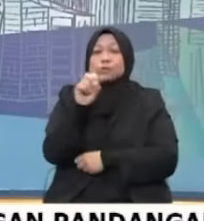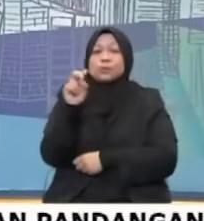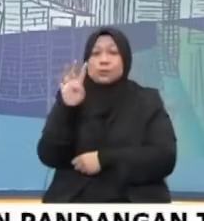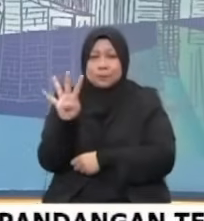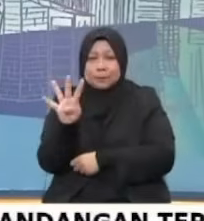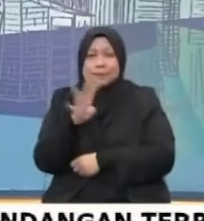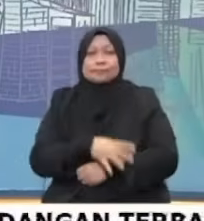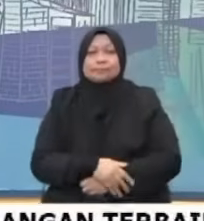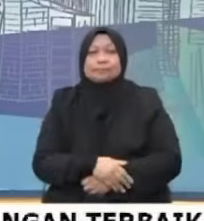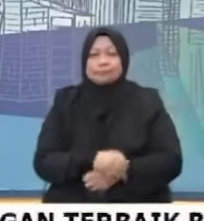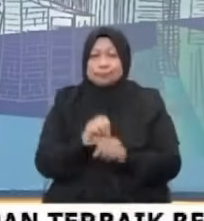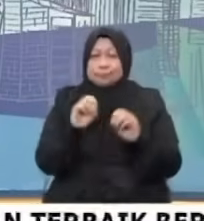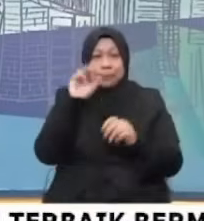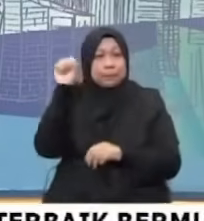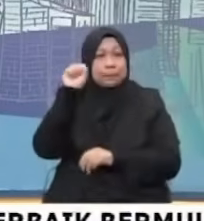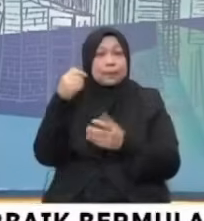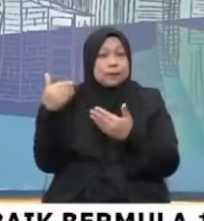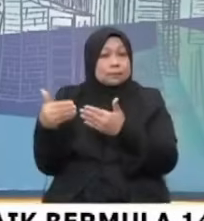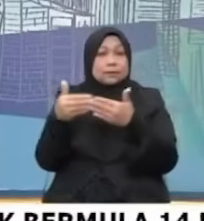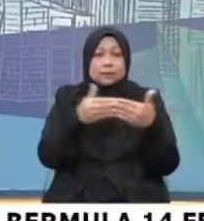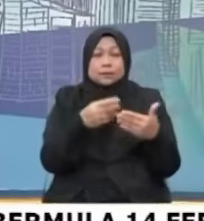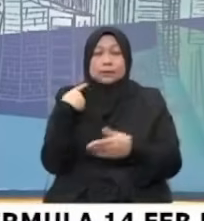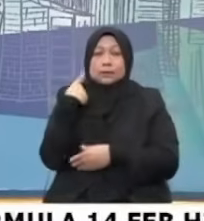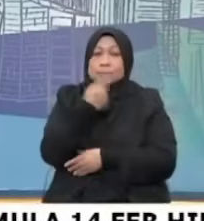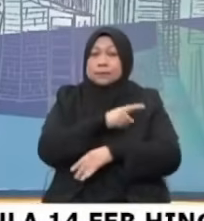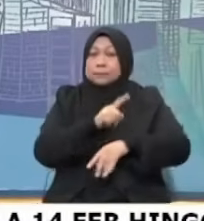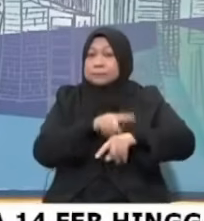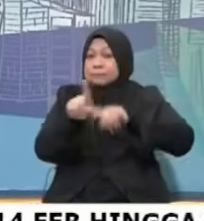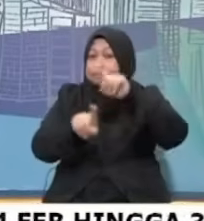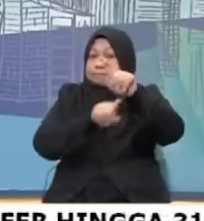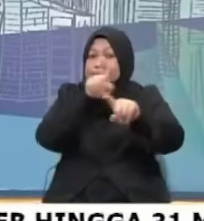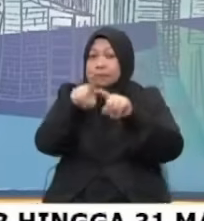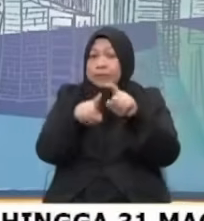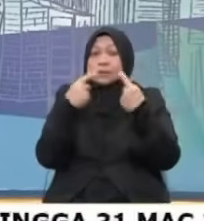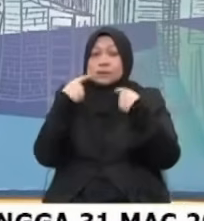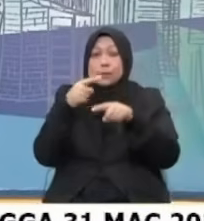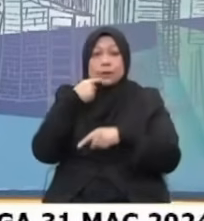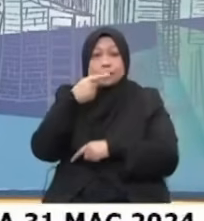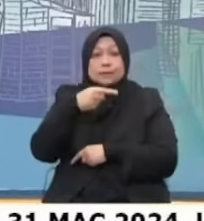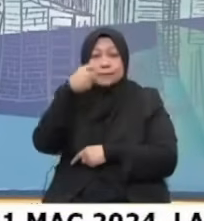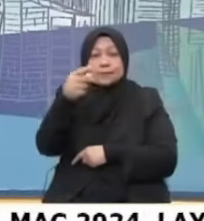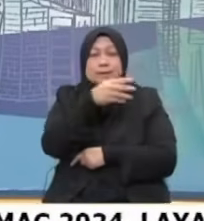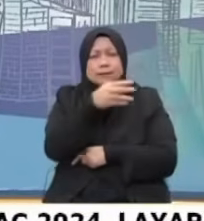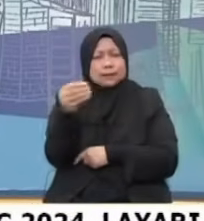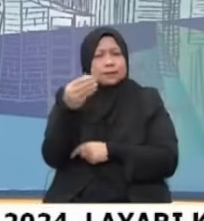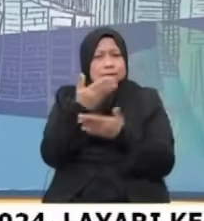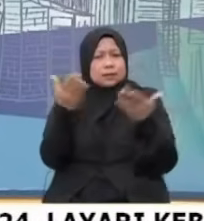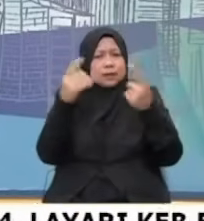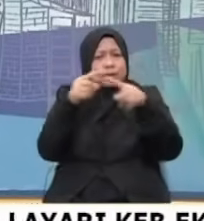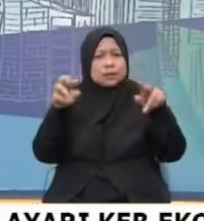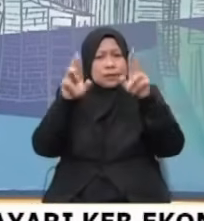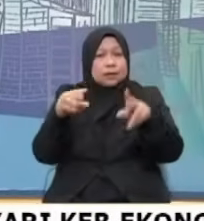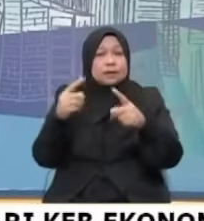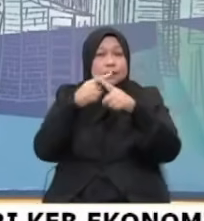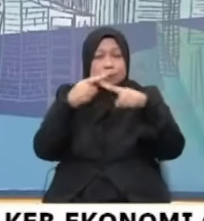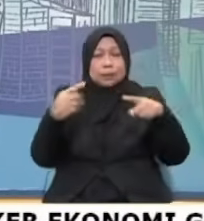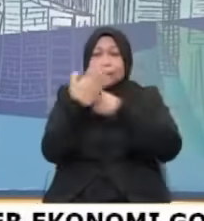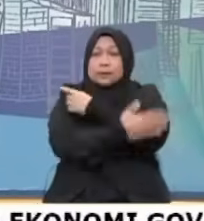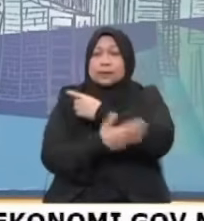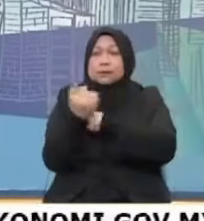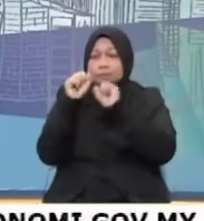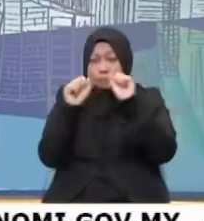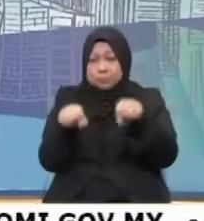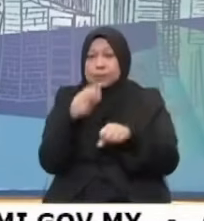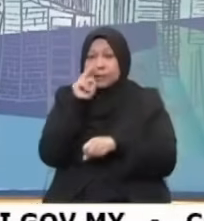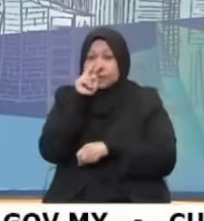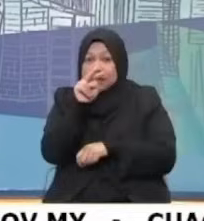2024 baik saudara Sebelum saya meneruskan kepada waktu pertanyaan bagi jawab lisan dan kepada dewan rakyat dan juga dewan negara Anda juga